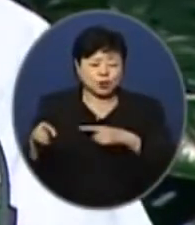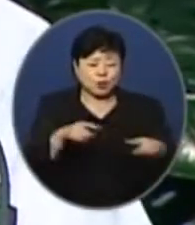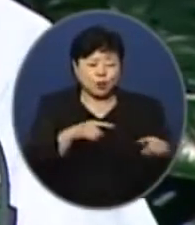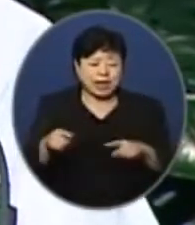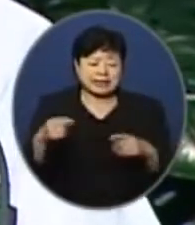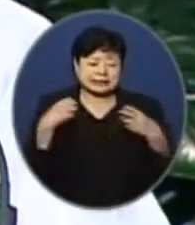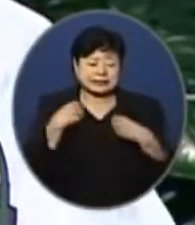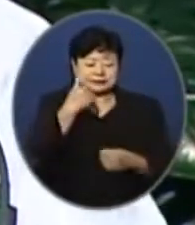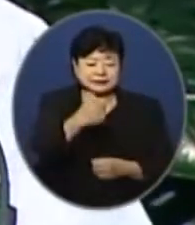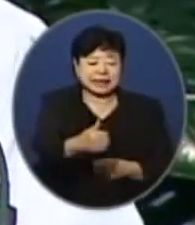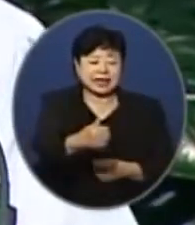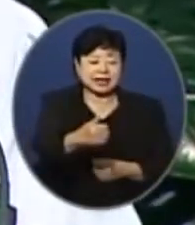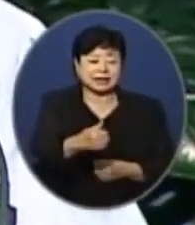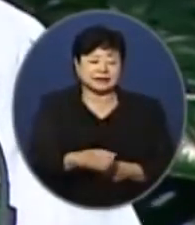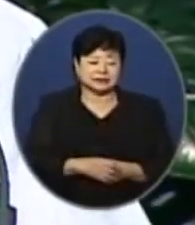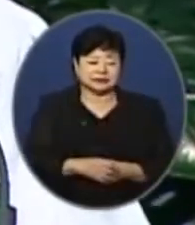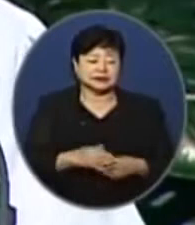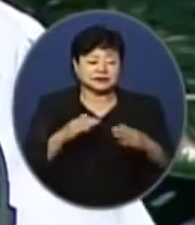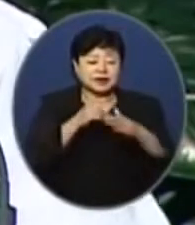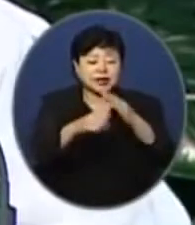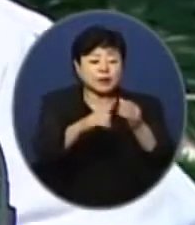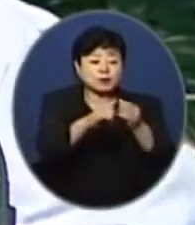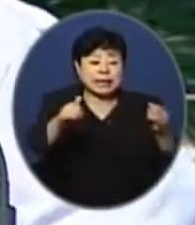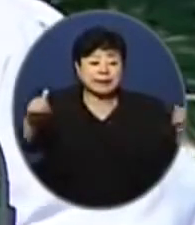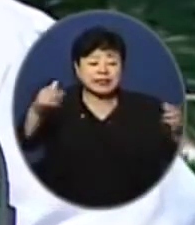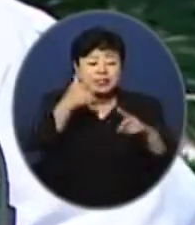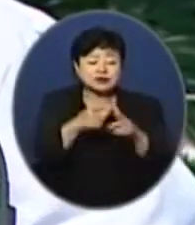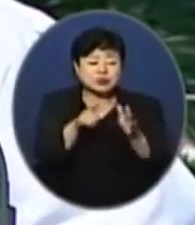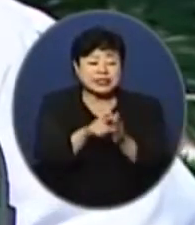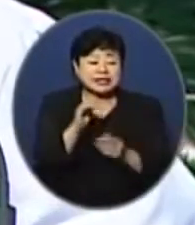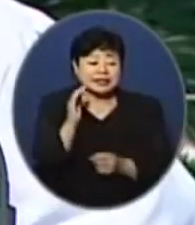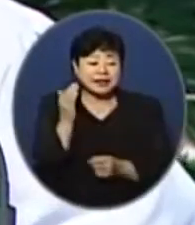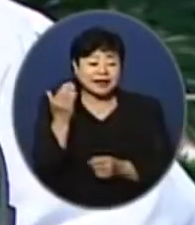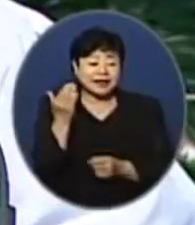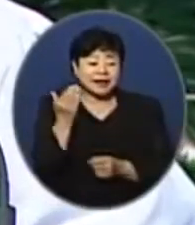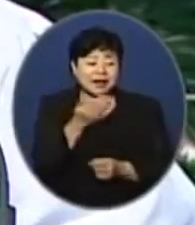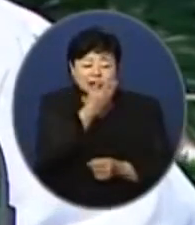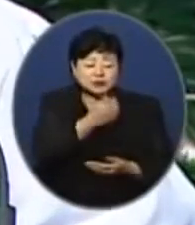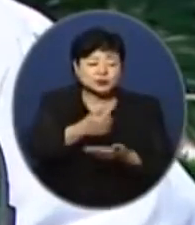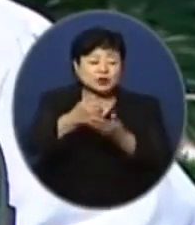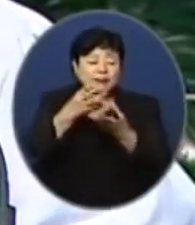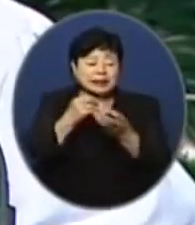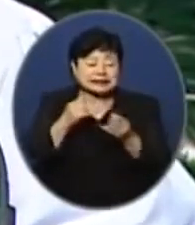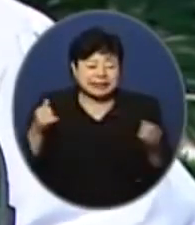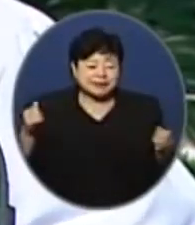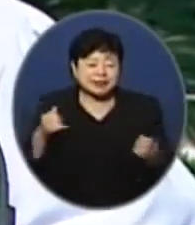사람입니다. 그런데 그 지역의 유지요 지도자인 그가 예수를 믿게 되니까 그를 존경하던 많은